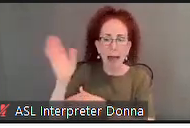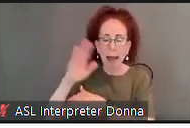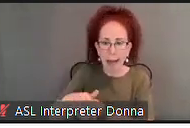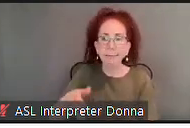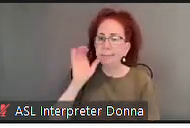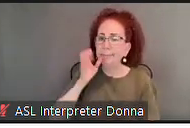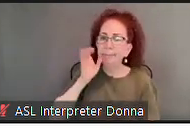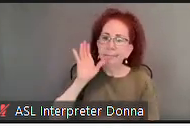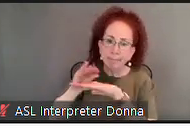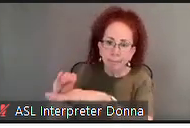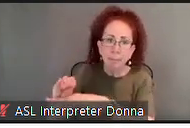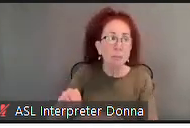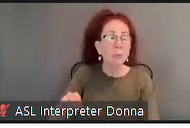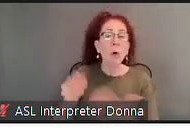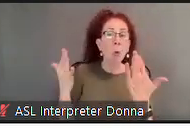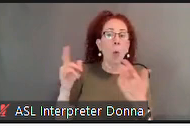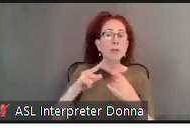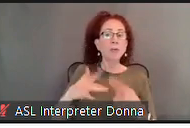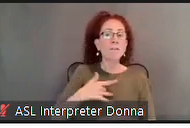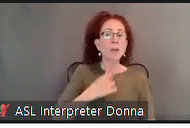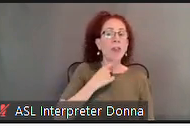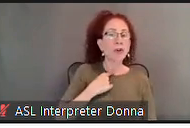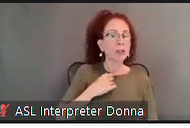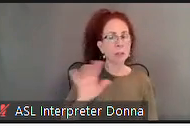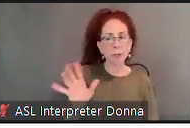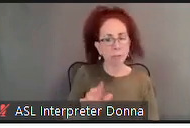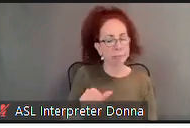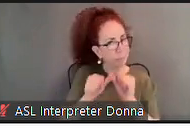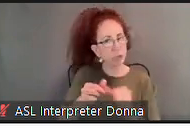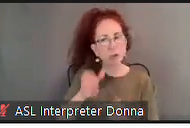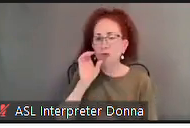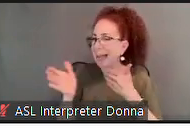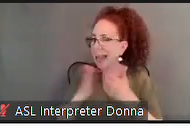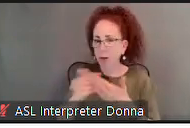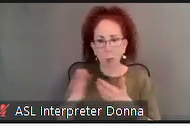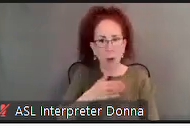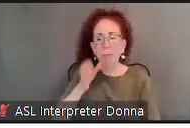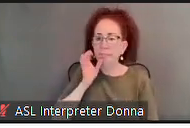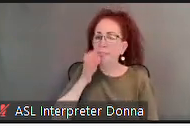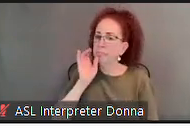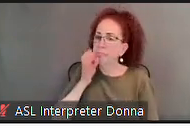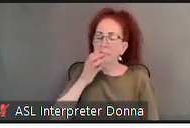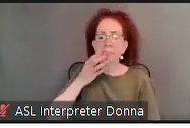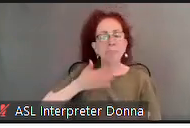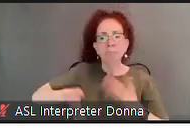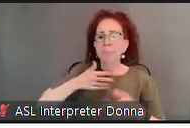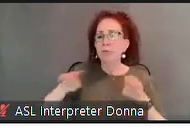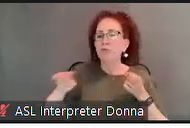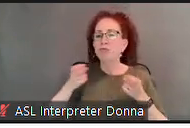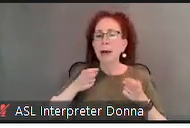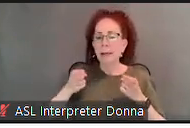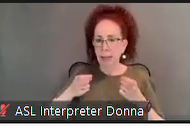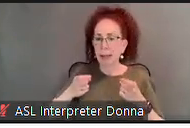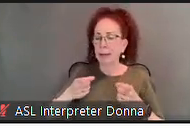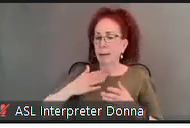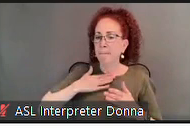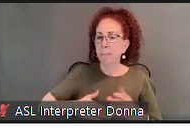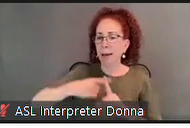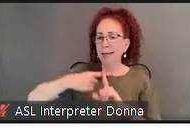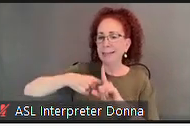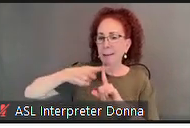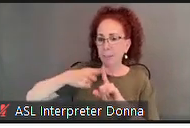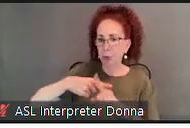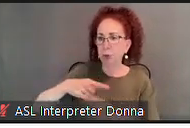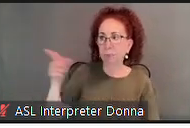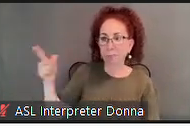喝的，不光光只是在你们感觉到口渴的情况下在喝，那一整天都要喝，